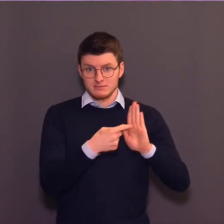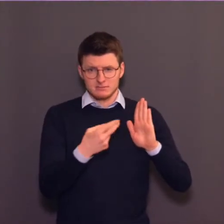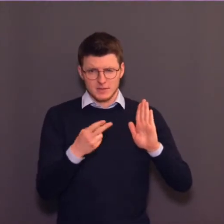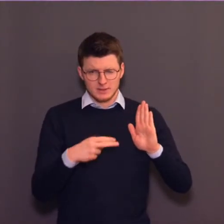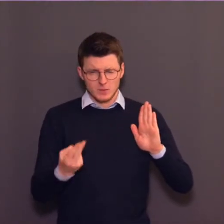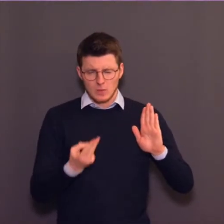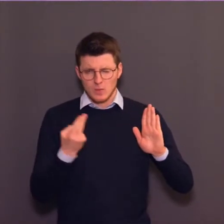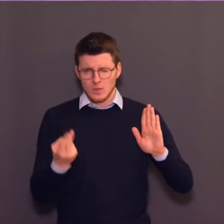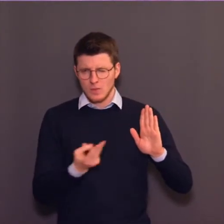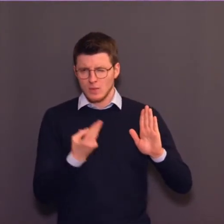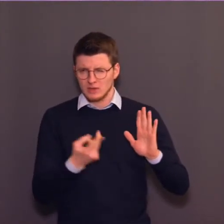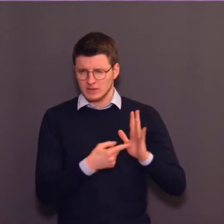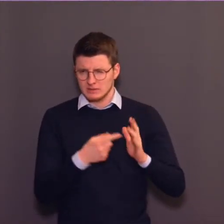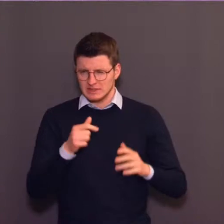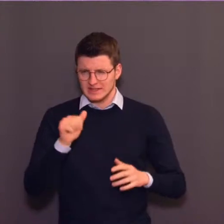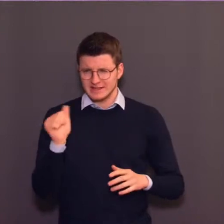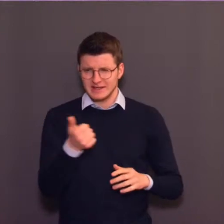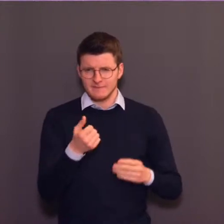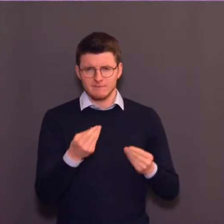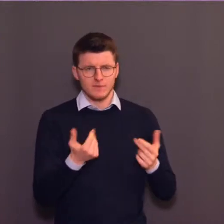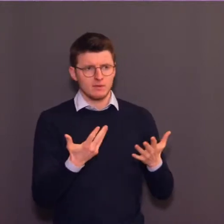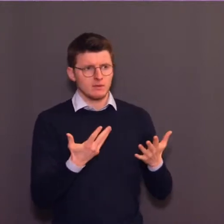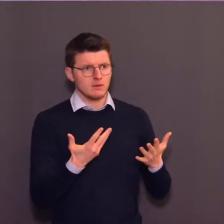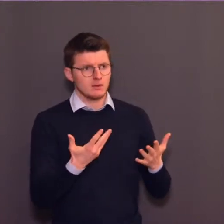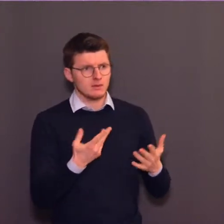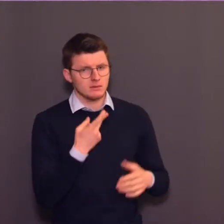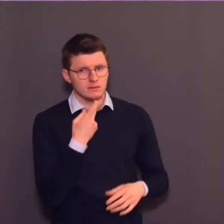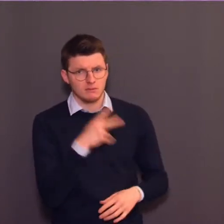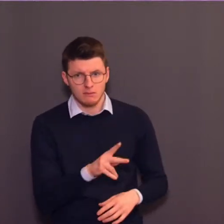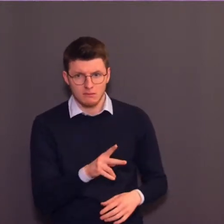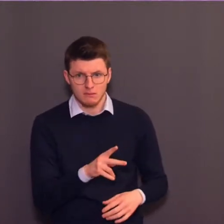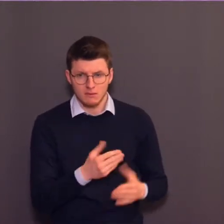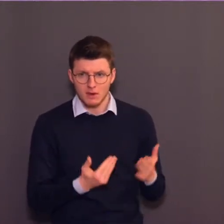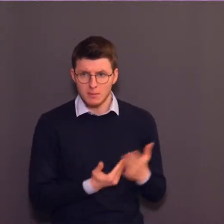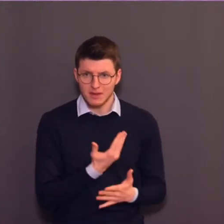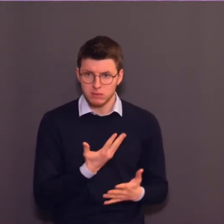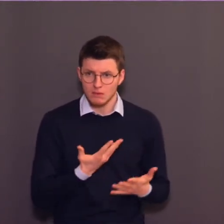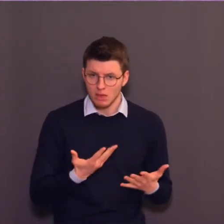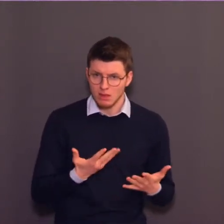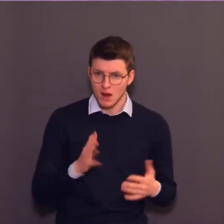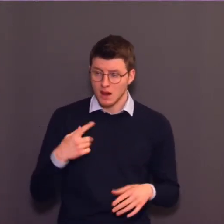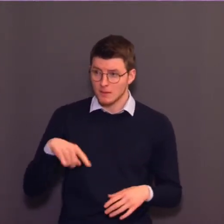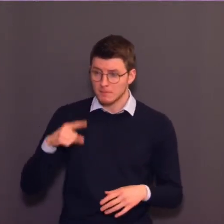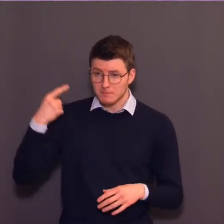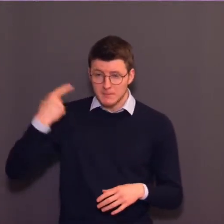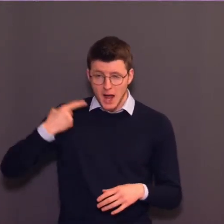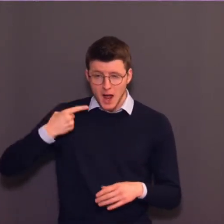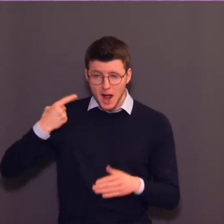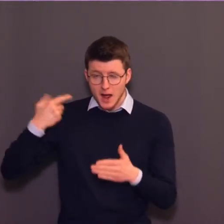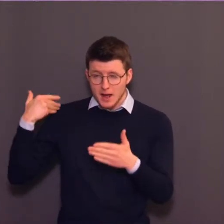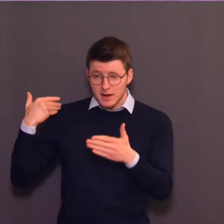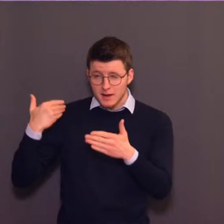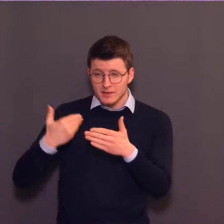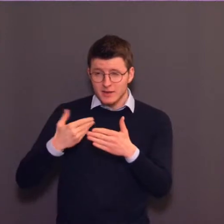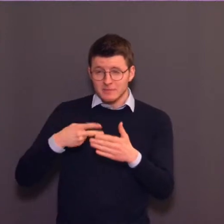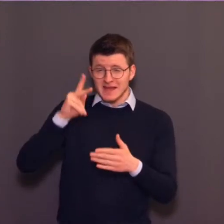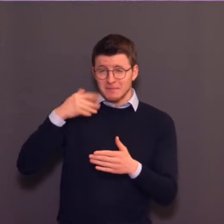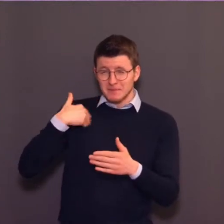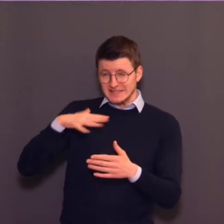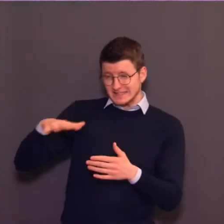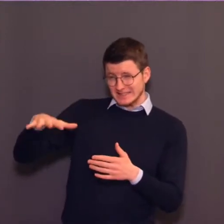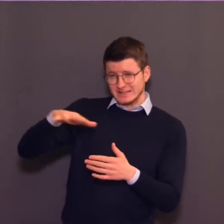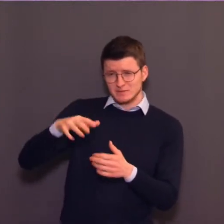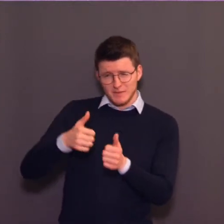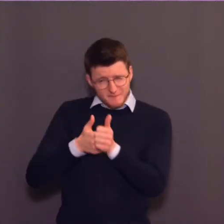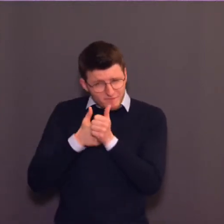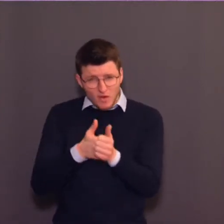mentale opdoffer. Al maanden houdt het overgrote deel van de bevolking zich aan de maatregelen en hierdoor zijn we er samen in geslaagd